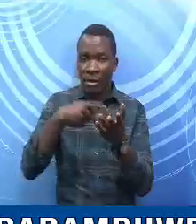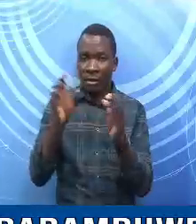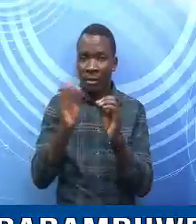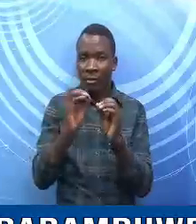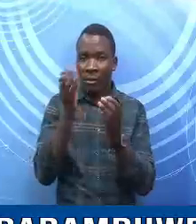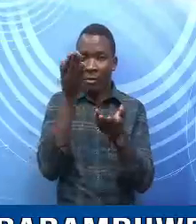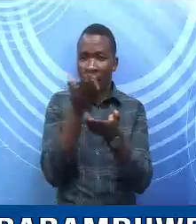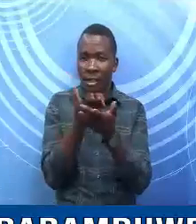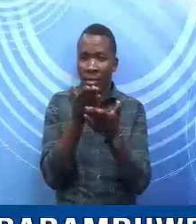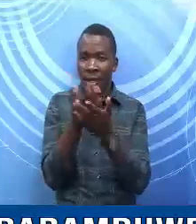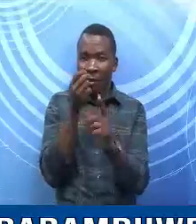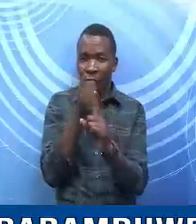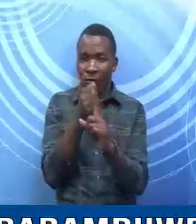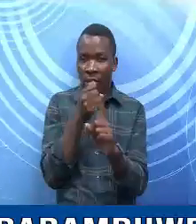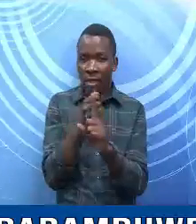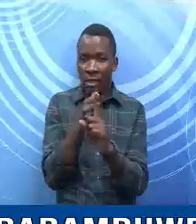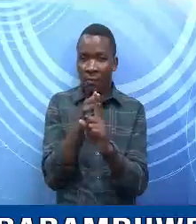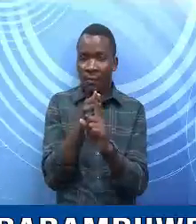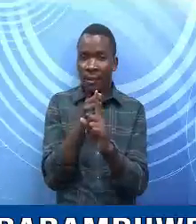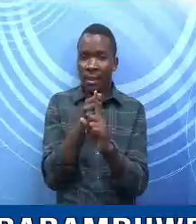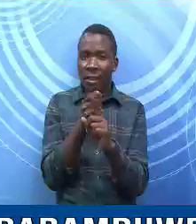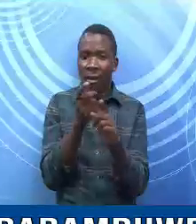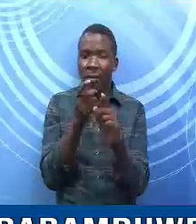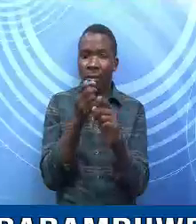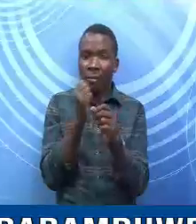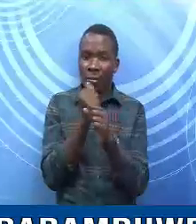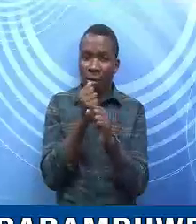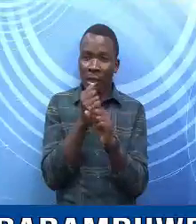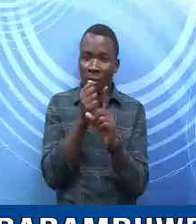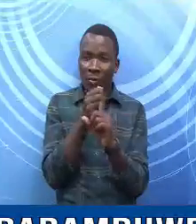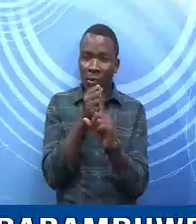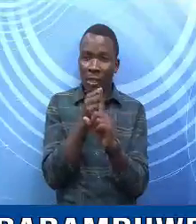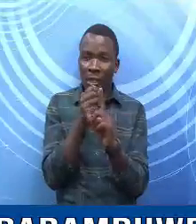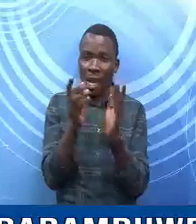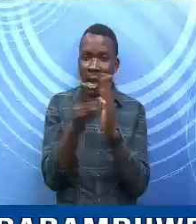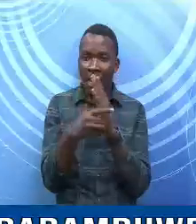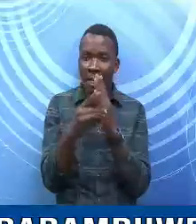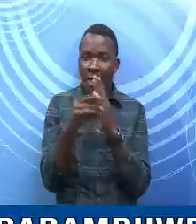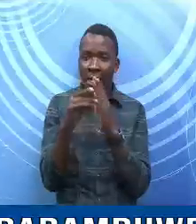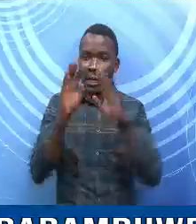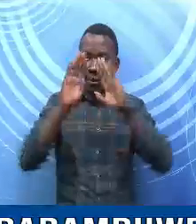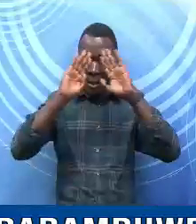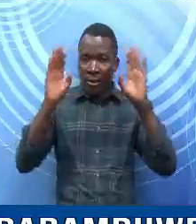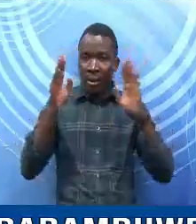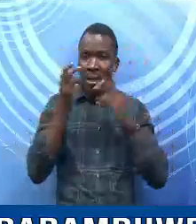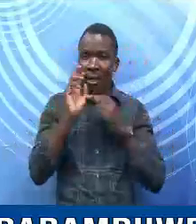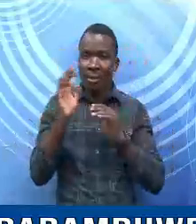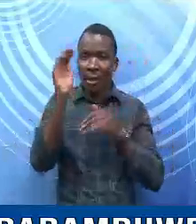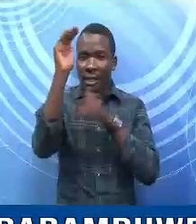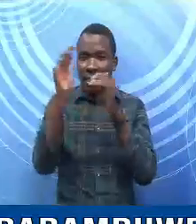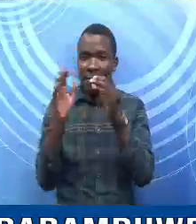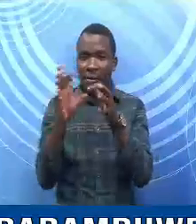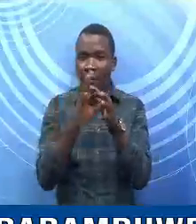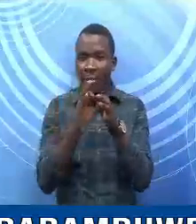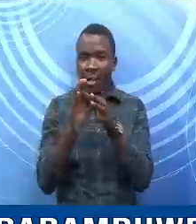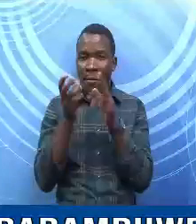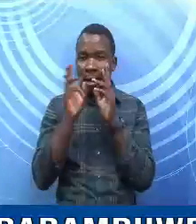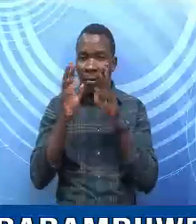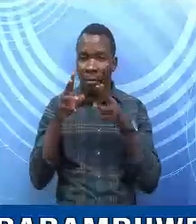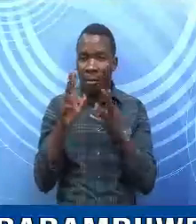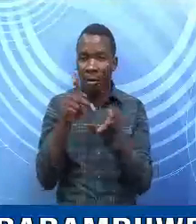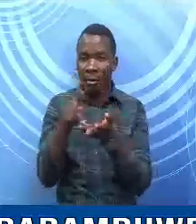Twasabaga rero ubuvugizi bwo kugira ngo utuvuganire akarere kabyumve karebe n'izo nzego bakoranye ariko ukundi bakishyura